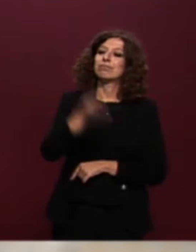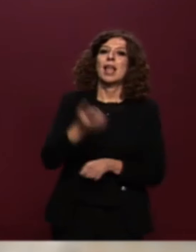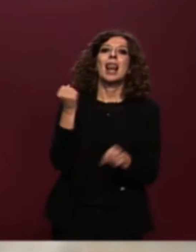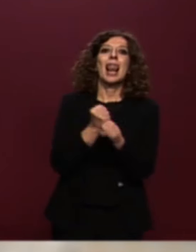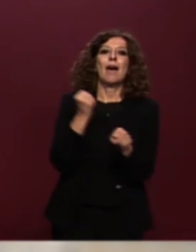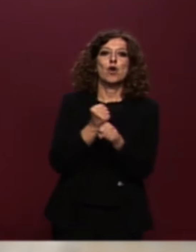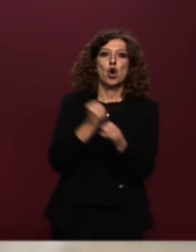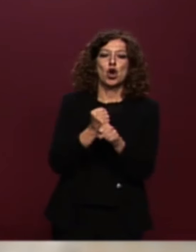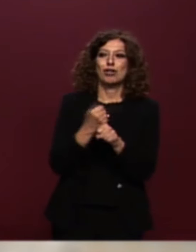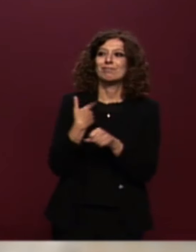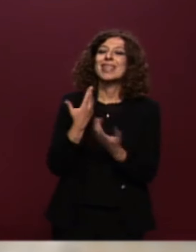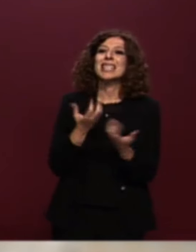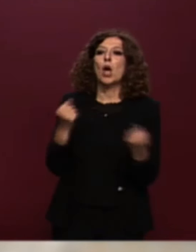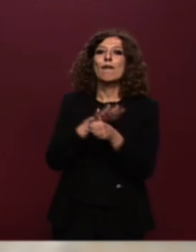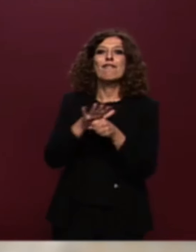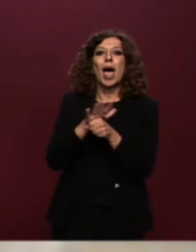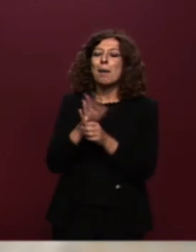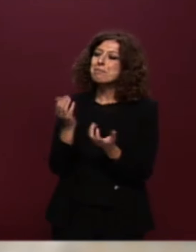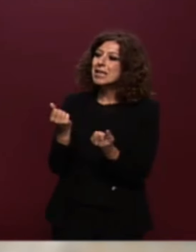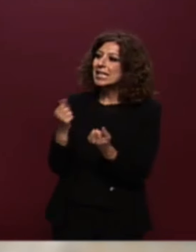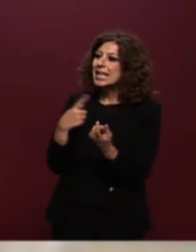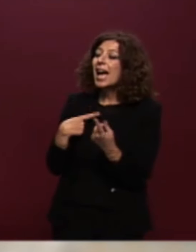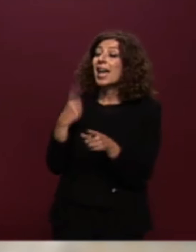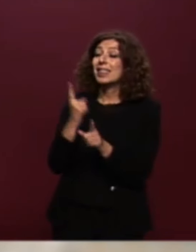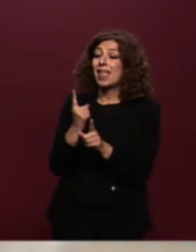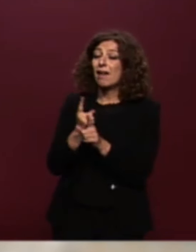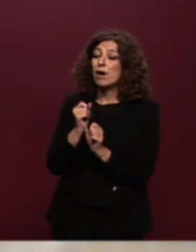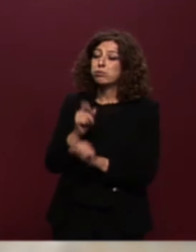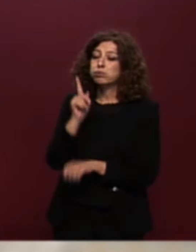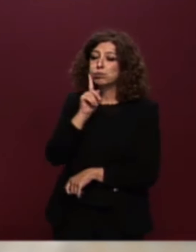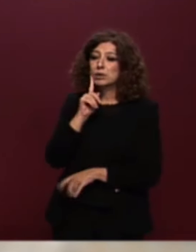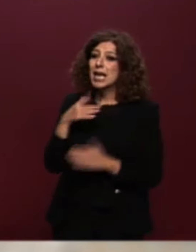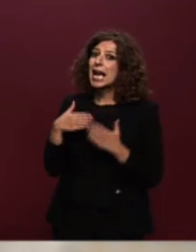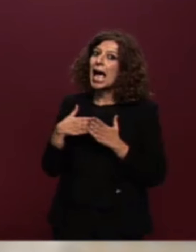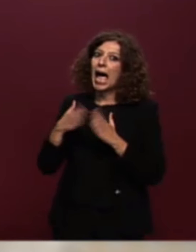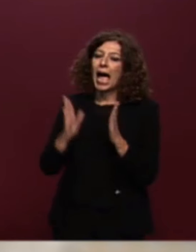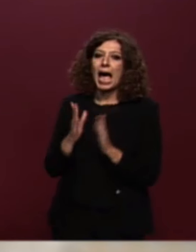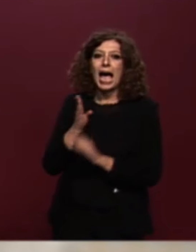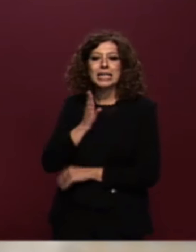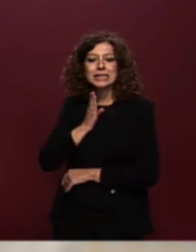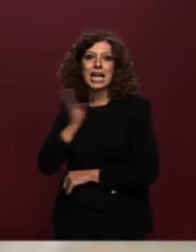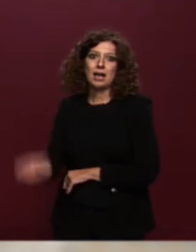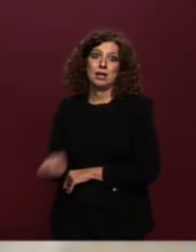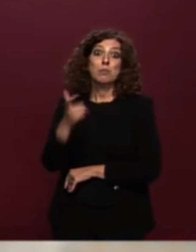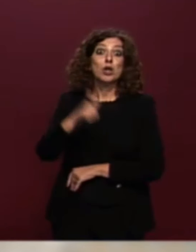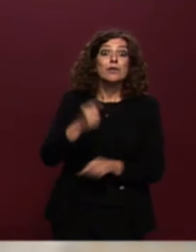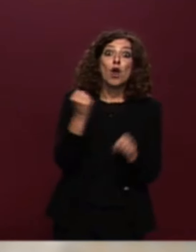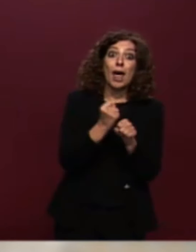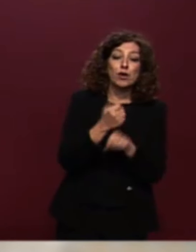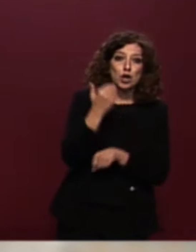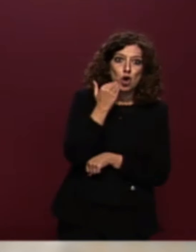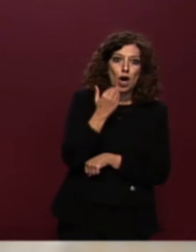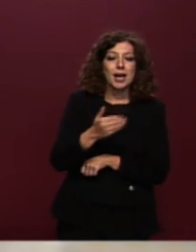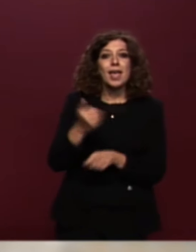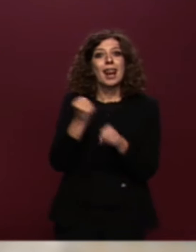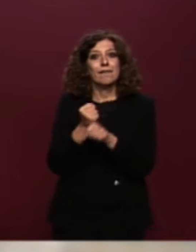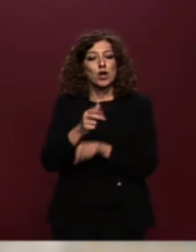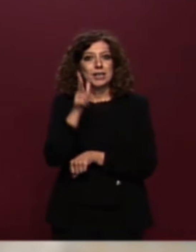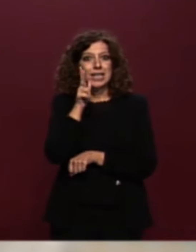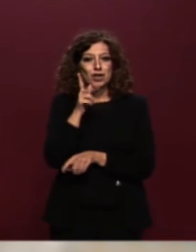lavorare, salutano i propri cari e devono poter tornare a casa. Sì, perché lavoratori e lavoratrici non devono